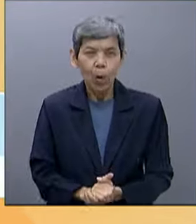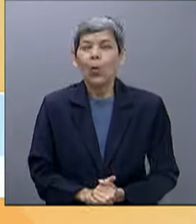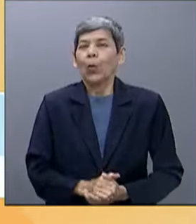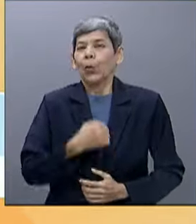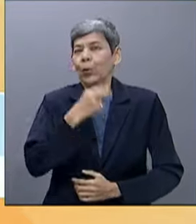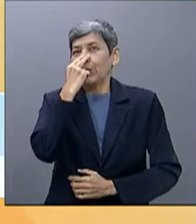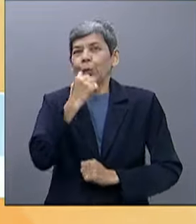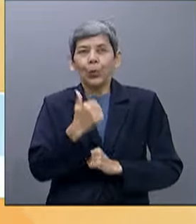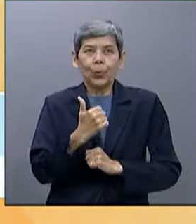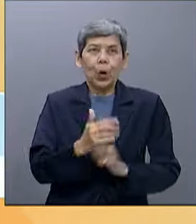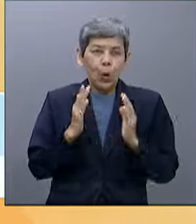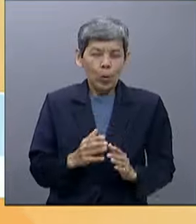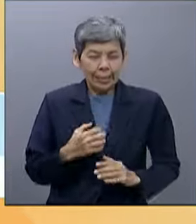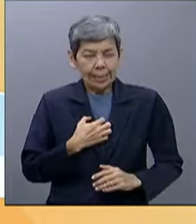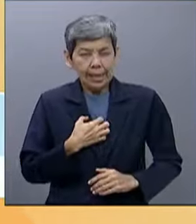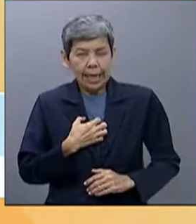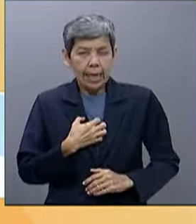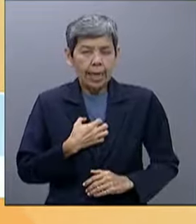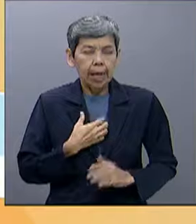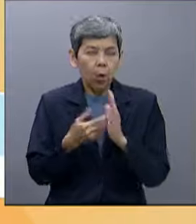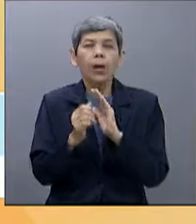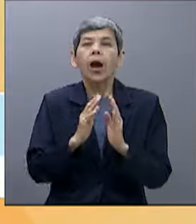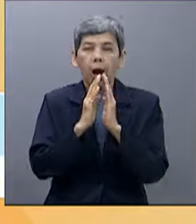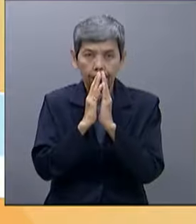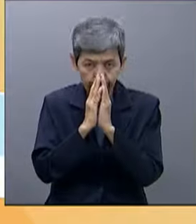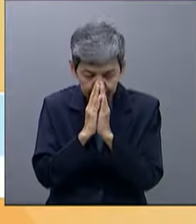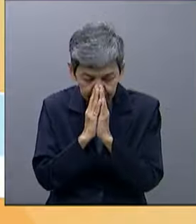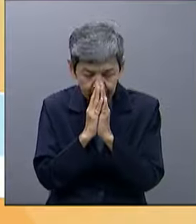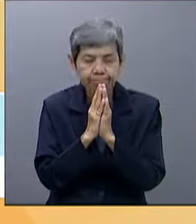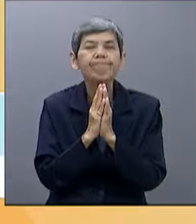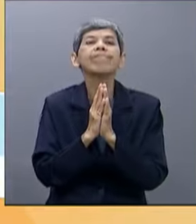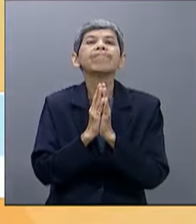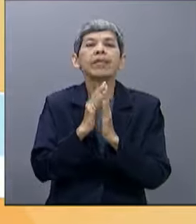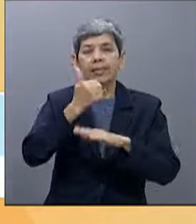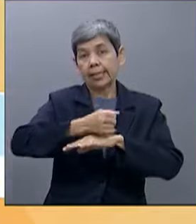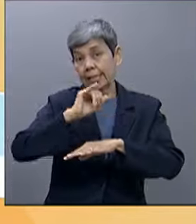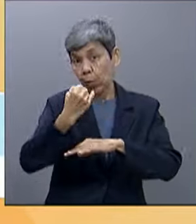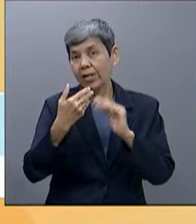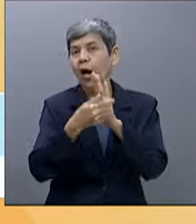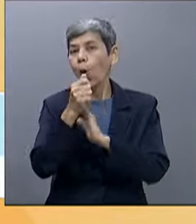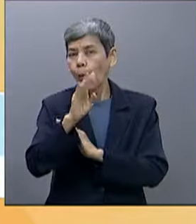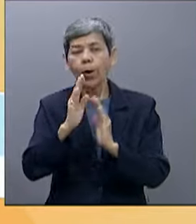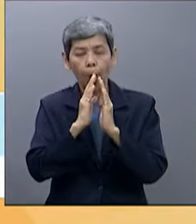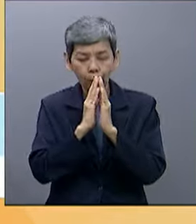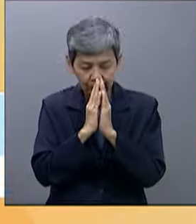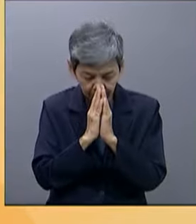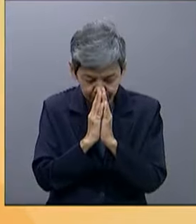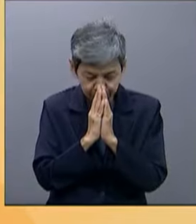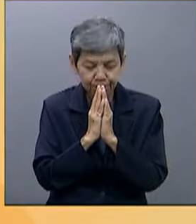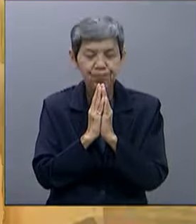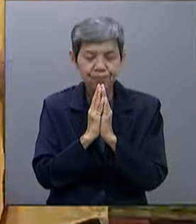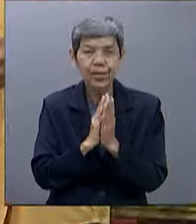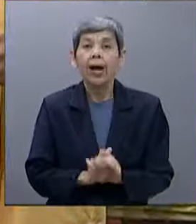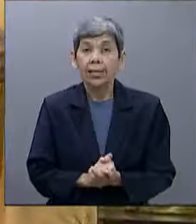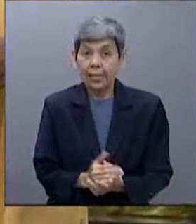น่นอนนะครับผมว่าหลายๆคนเนี่ยเตรียมตัวที่จะมานะครับต้องขอขอบคุณนะครับคุณสุประสิทธิ์ก่อเจริญยศครับผู้ว่าราชการจังหวัดอุบลราชธานีครับขอบคุณครับ ขอบคุณครับ คุณ